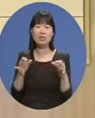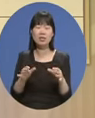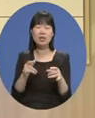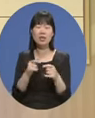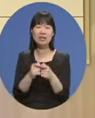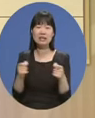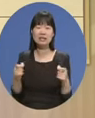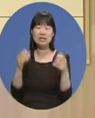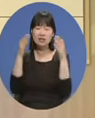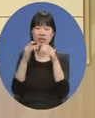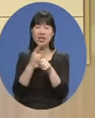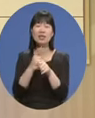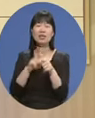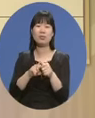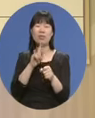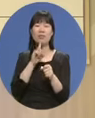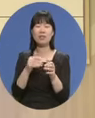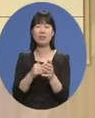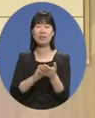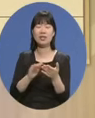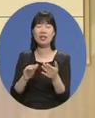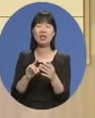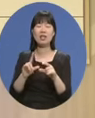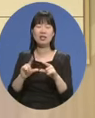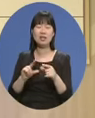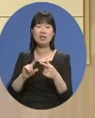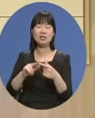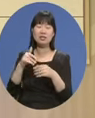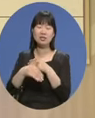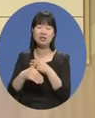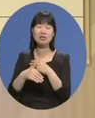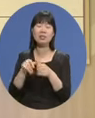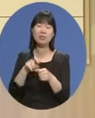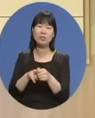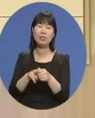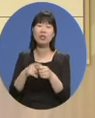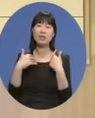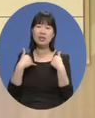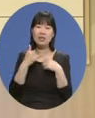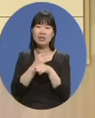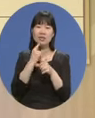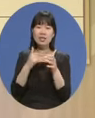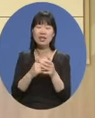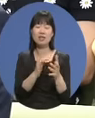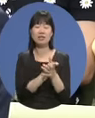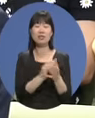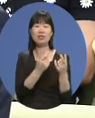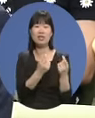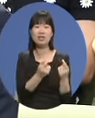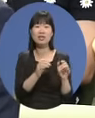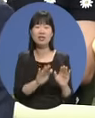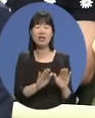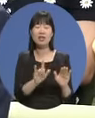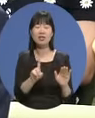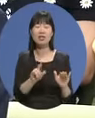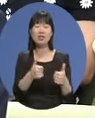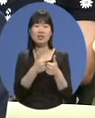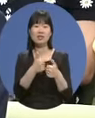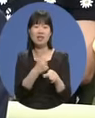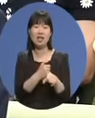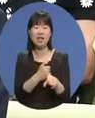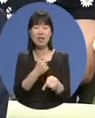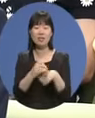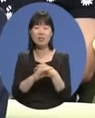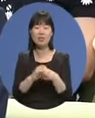길게 집중을 해야 되는 게 목표군요. 그렇죠. 이게 일종의 그런 식으로 게임을 하는 건데요. 친구들이랑 같이 어떤 뭐